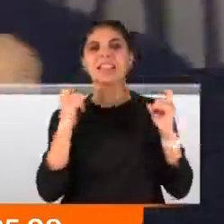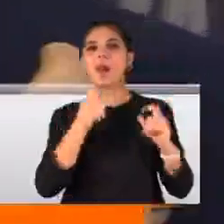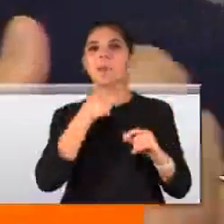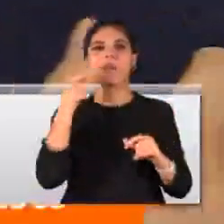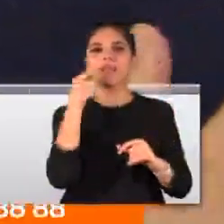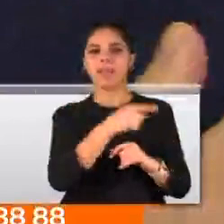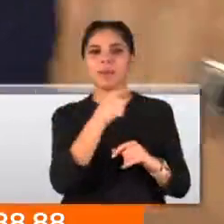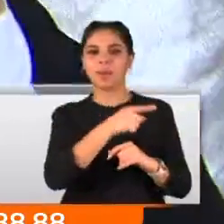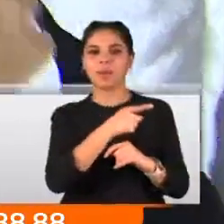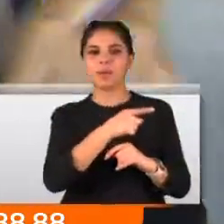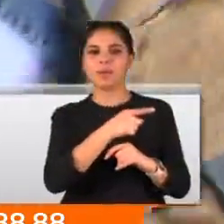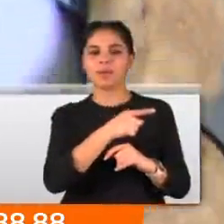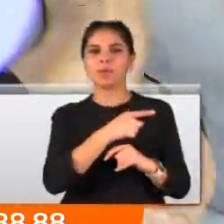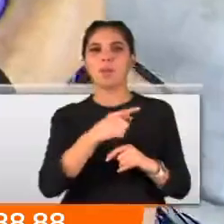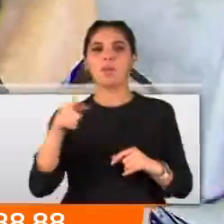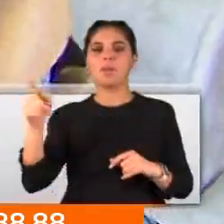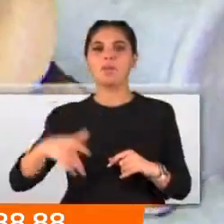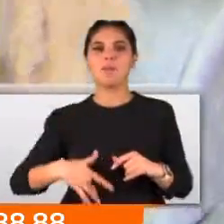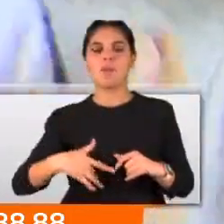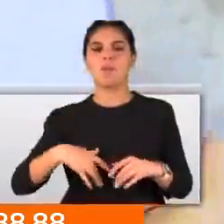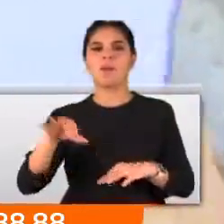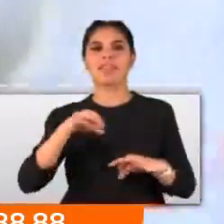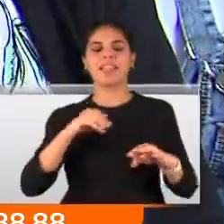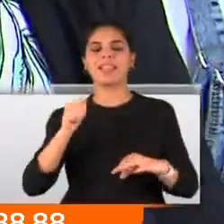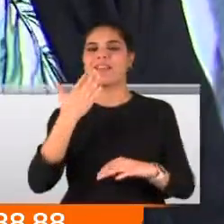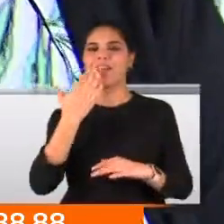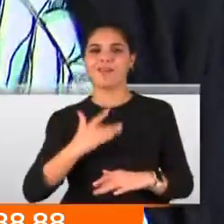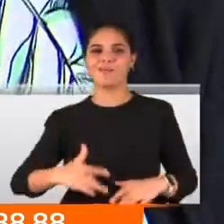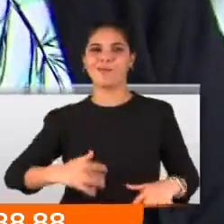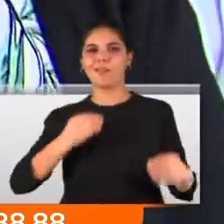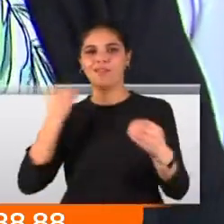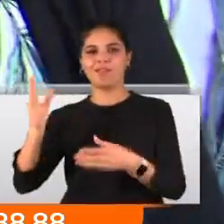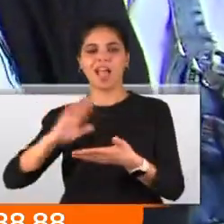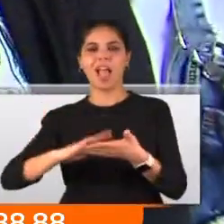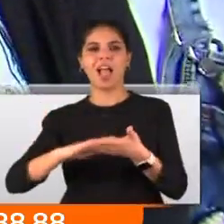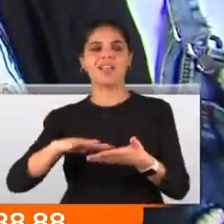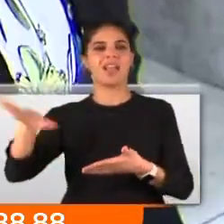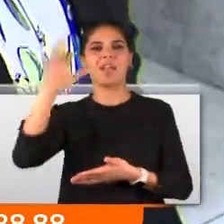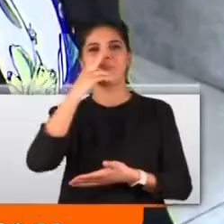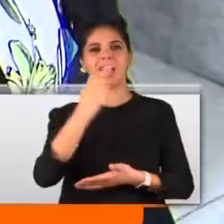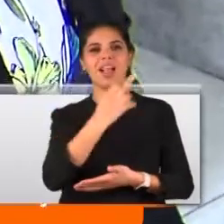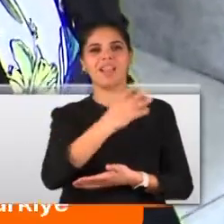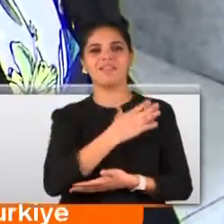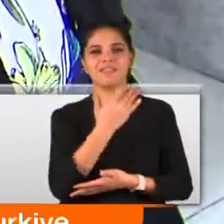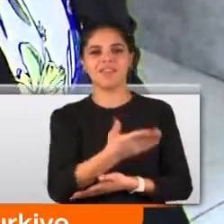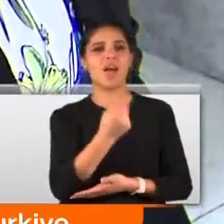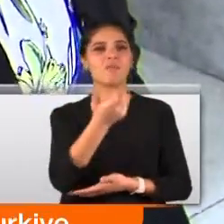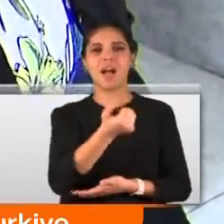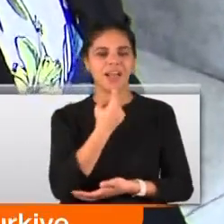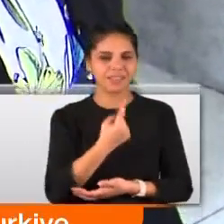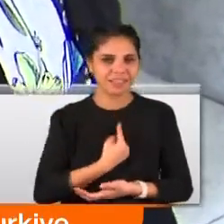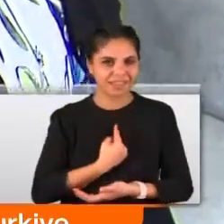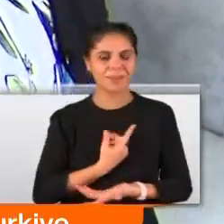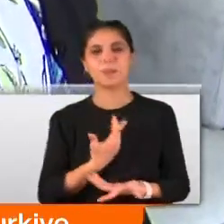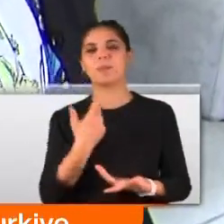Demirci kaynanası diyalizden kurtardı ona böbreğini verdi arkadaşlarına da alay konusu oldu ne kadar para aldın dediler Ne